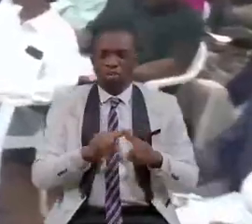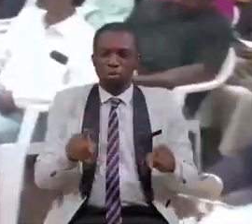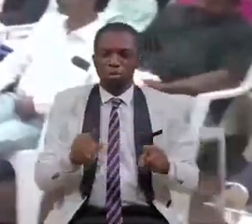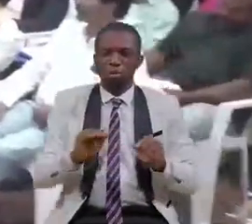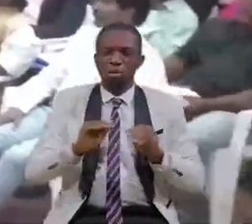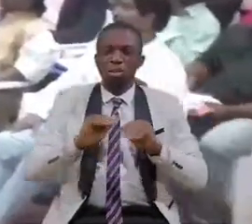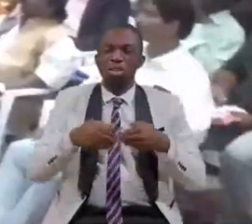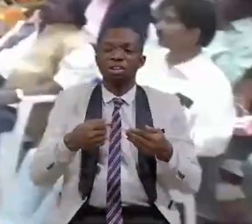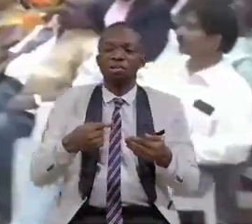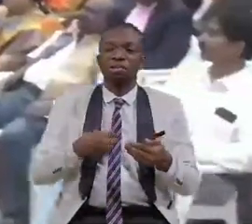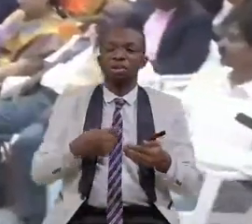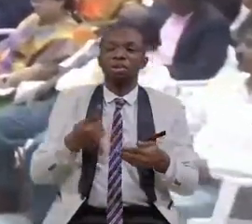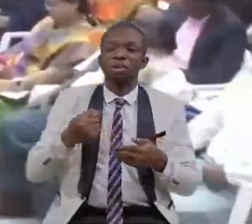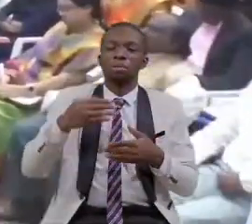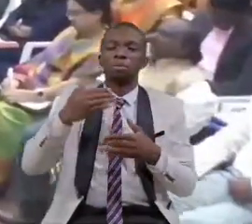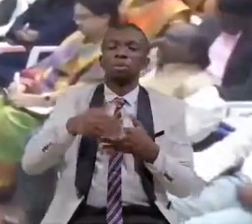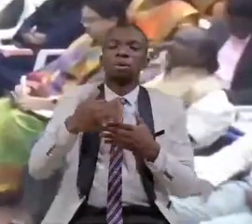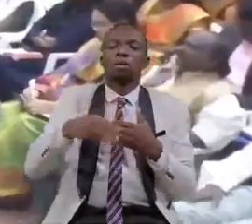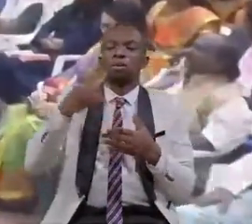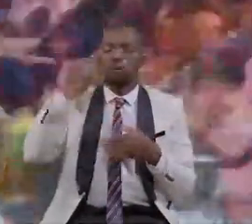donne-moi le pain pour l'homme entier.